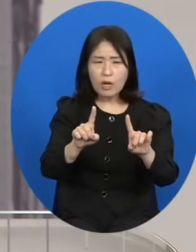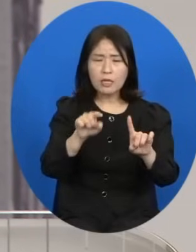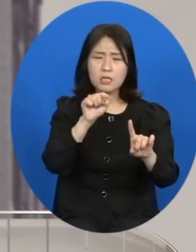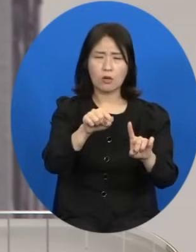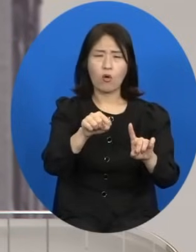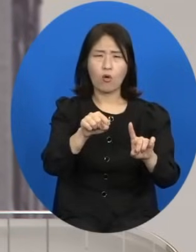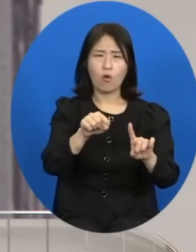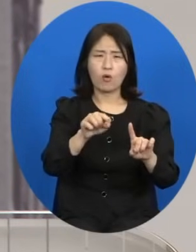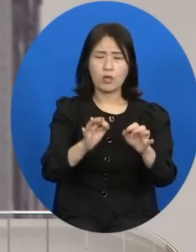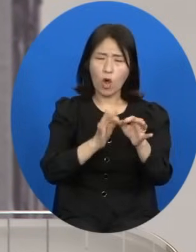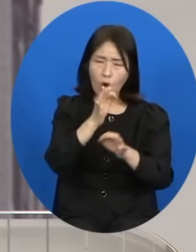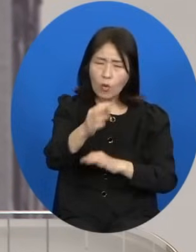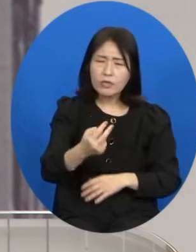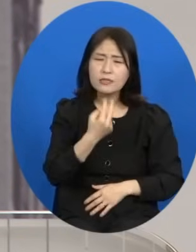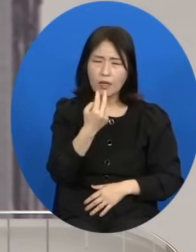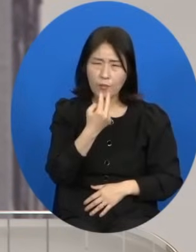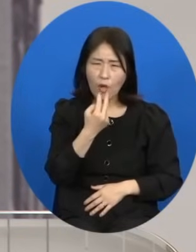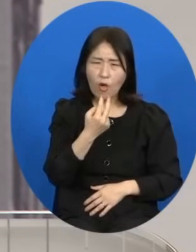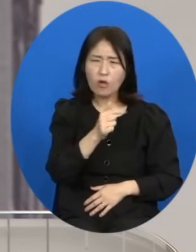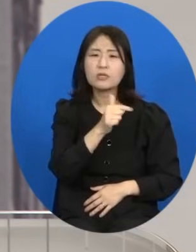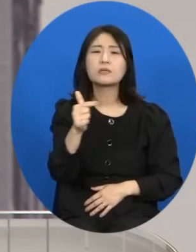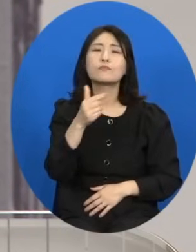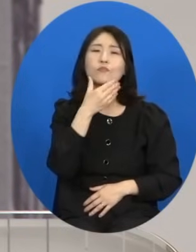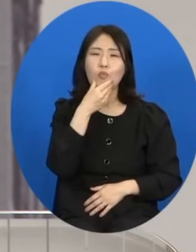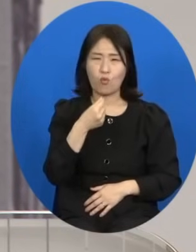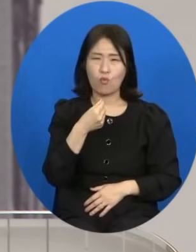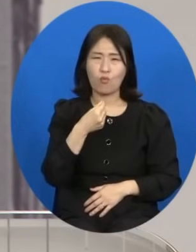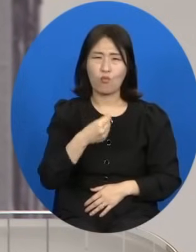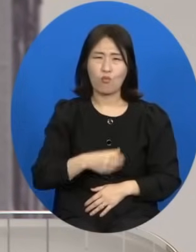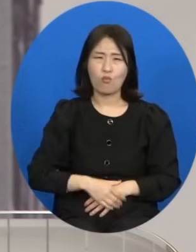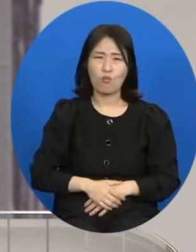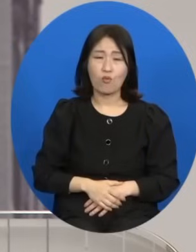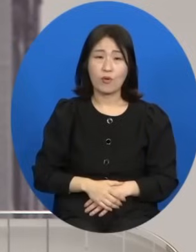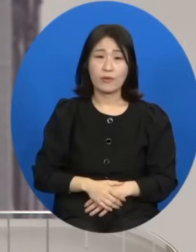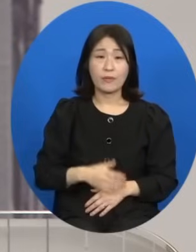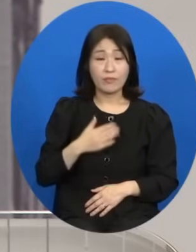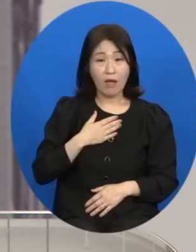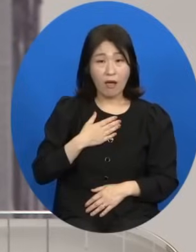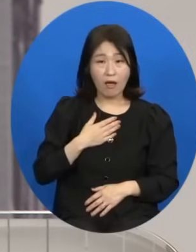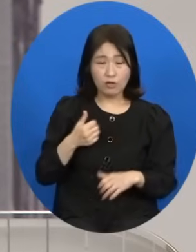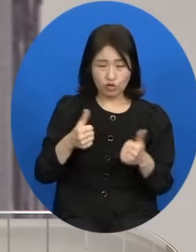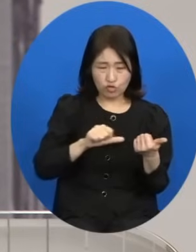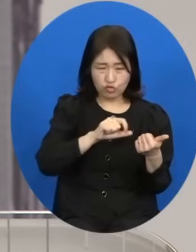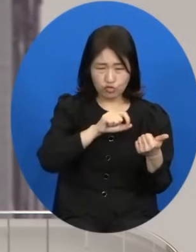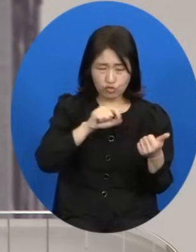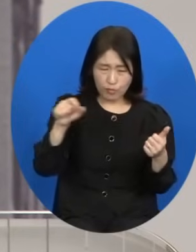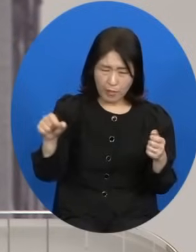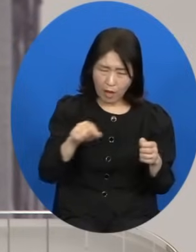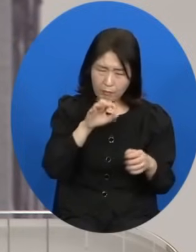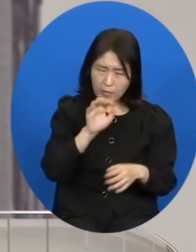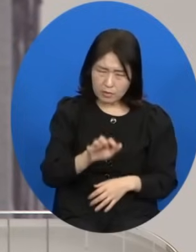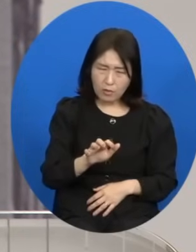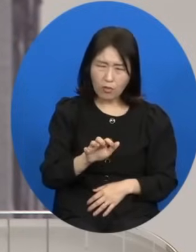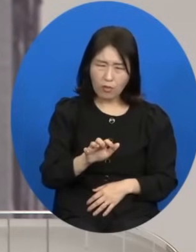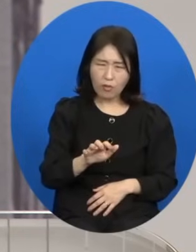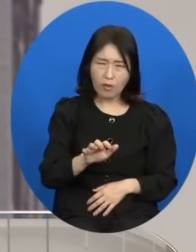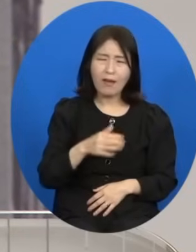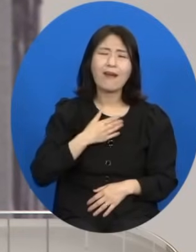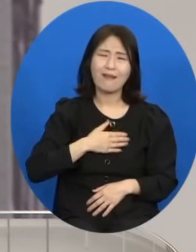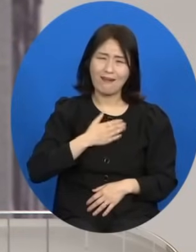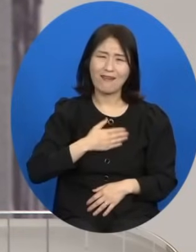죽음을 대하면 알게 되죠 언제 죽음을 대할 수 있을까요 우리가 죽어봐야 할까요 아니에요